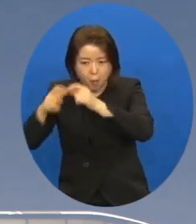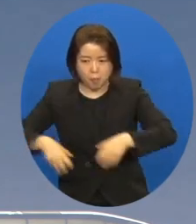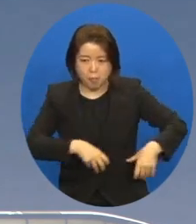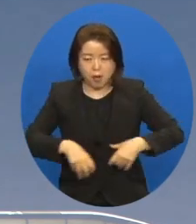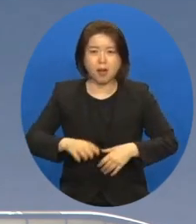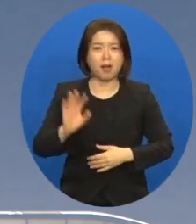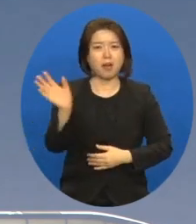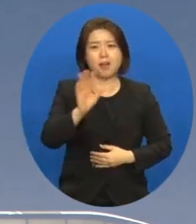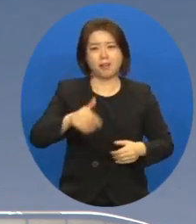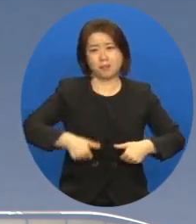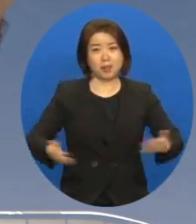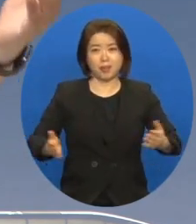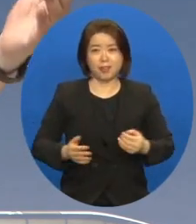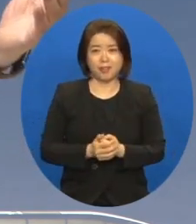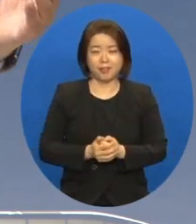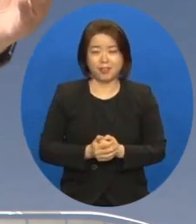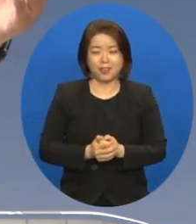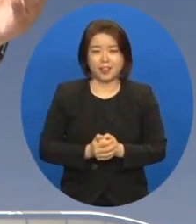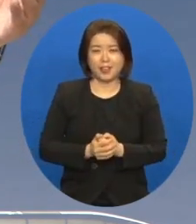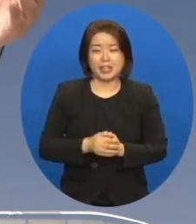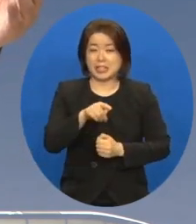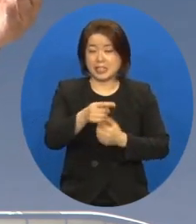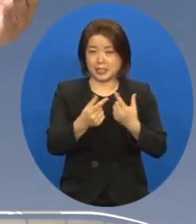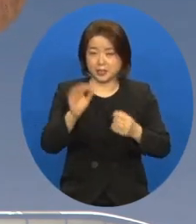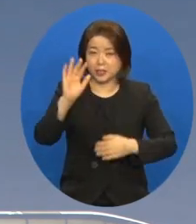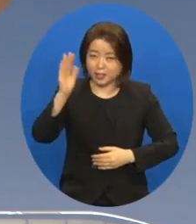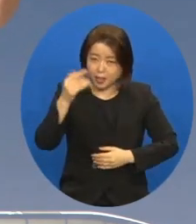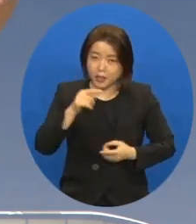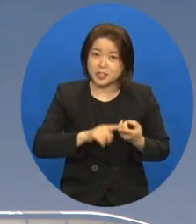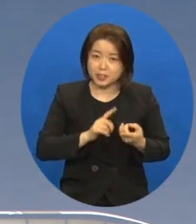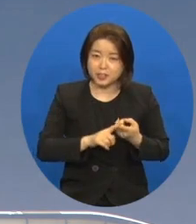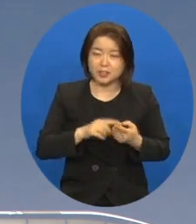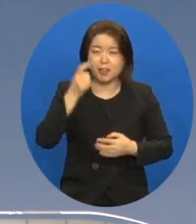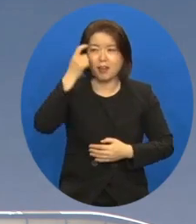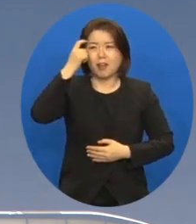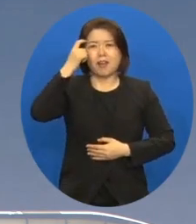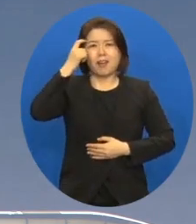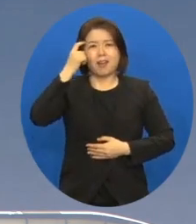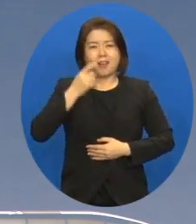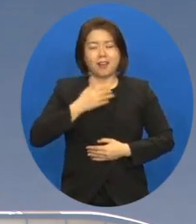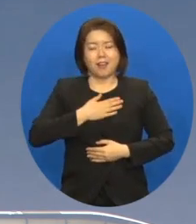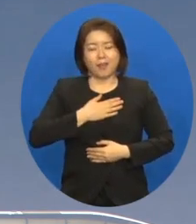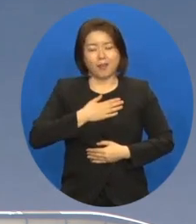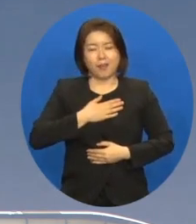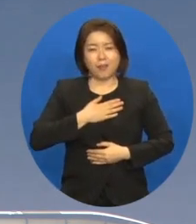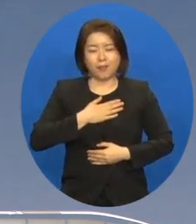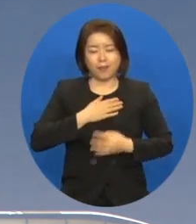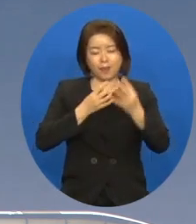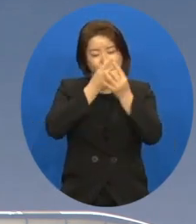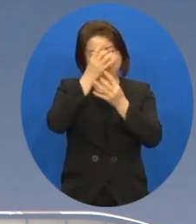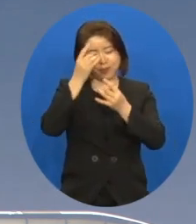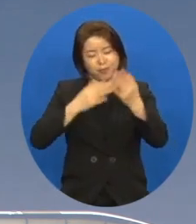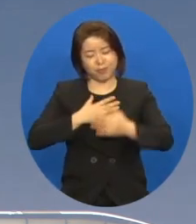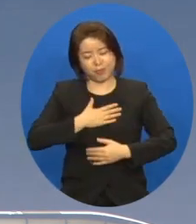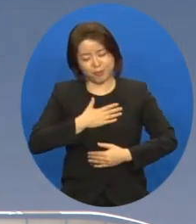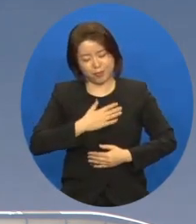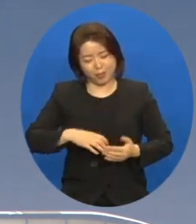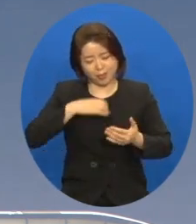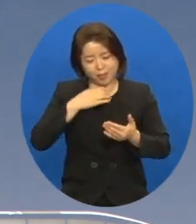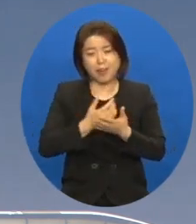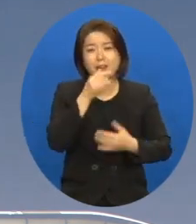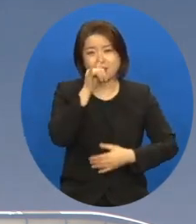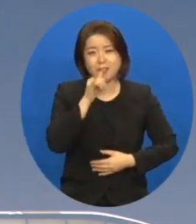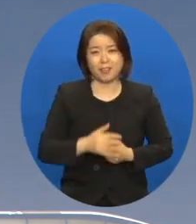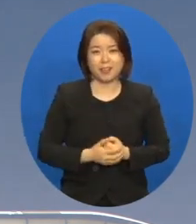없잖아요. 그렇게 되어지는 것을 생각하니까 너무너무 황홀한 거예요.